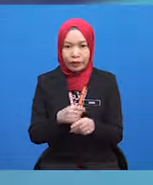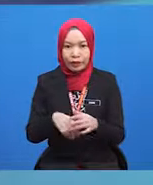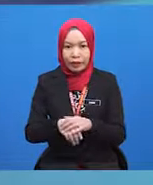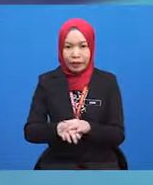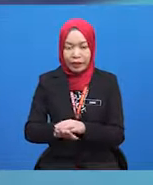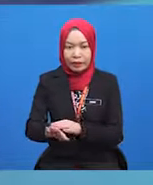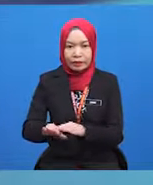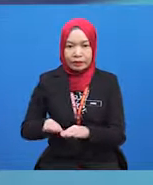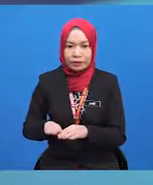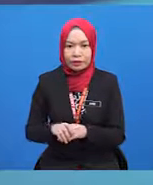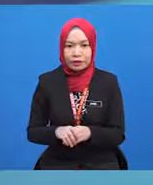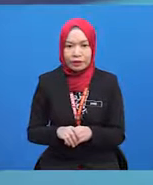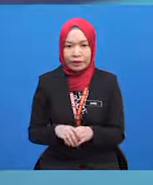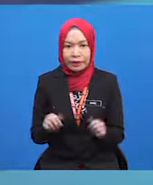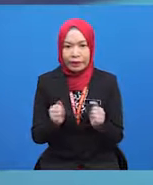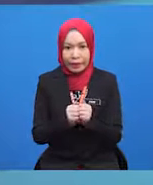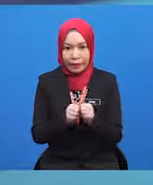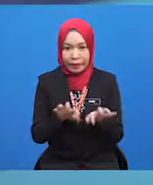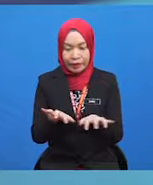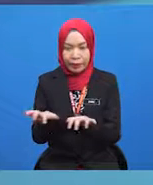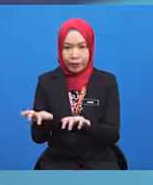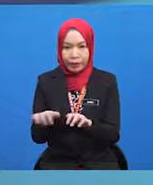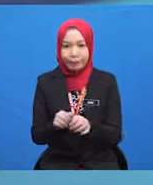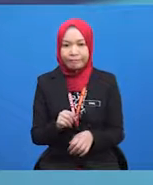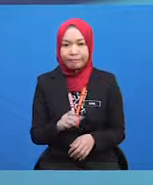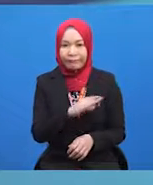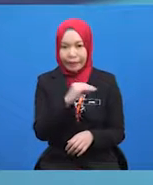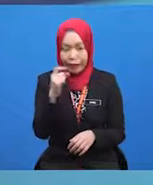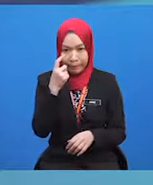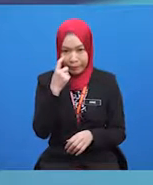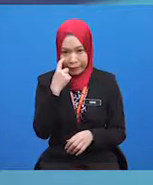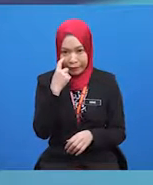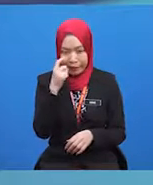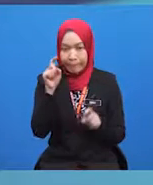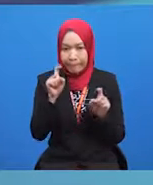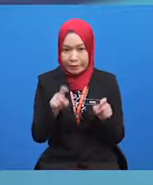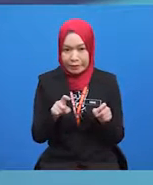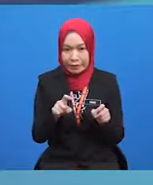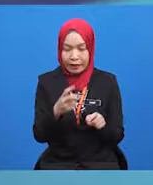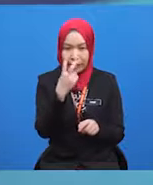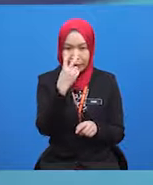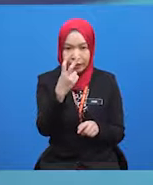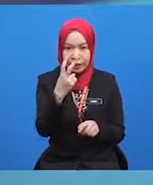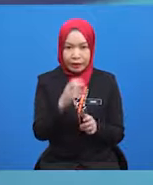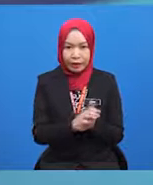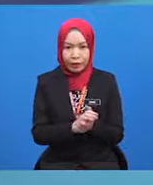selaras dengan papan kekunci. Kedudukan mata pula perlu selaras dengan skrin monitor.